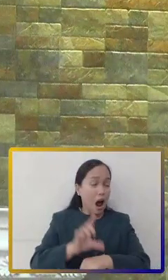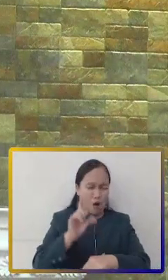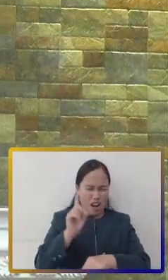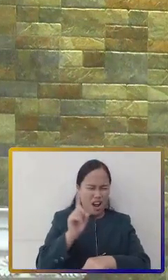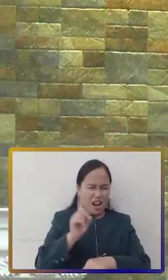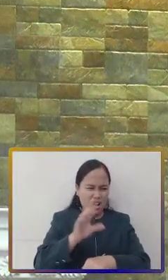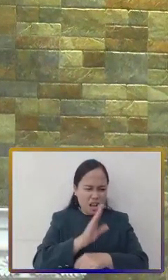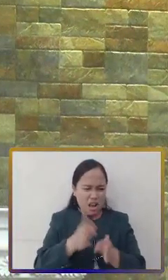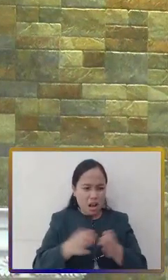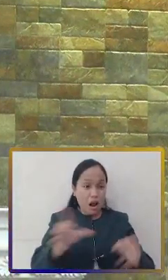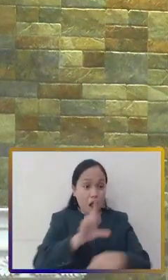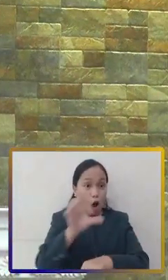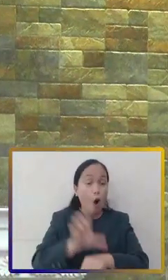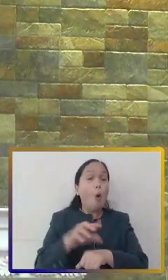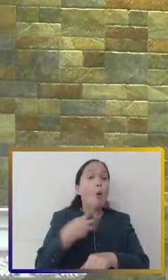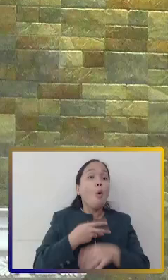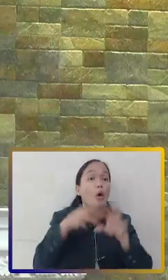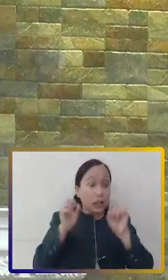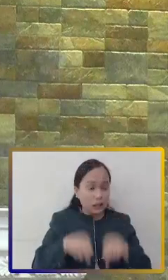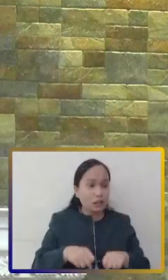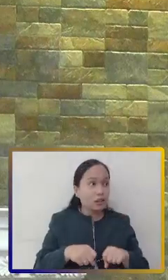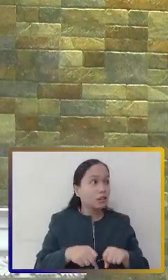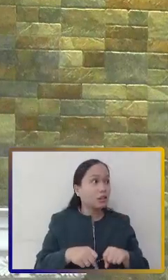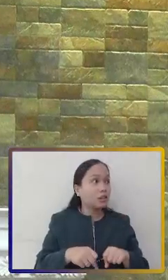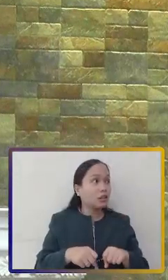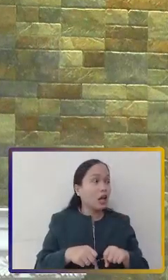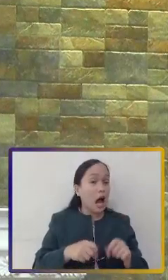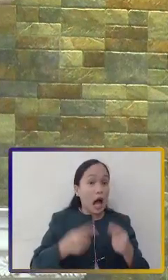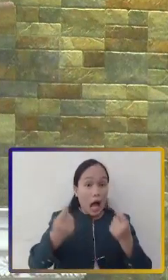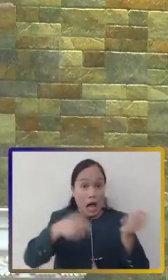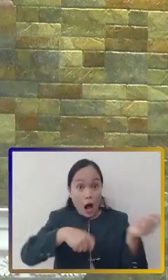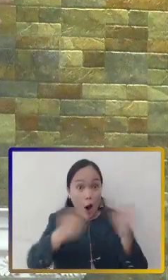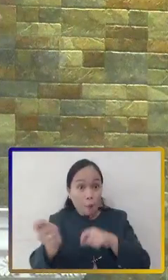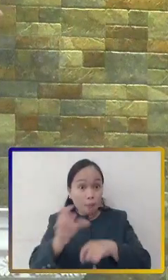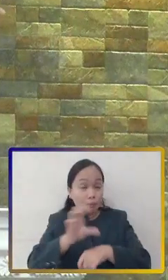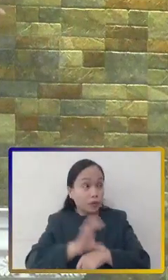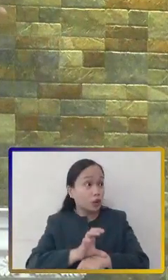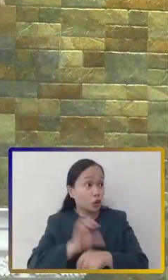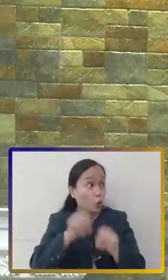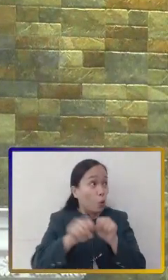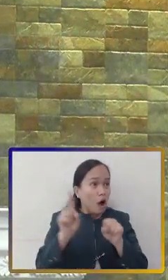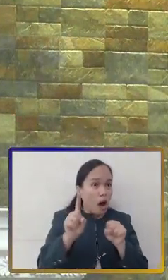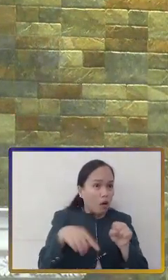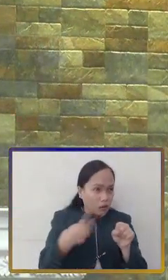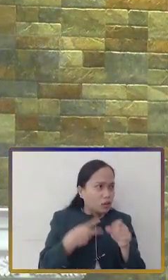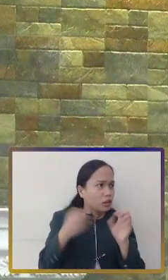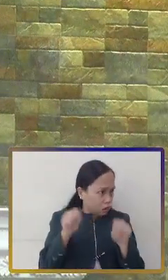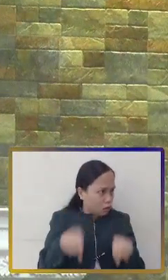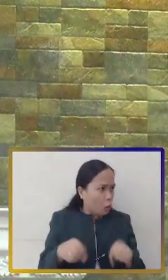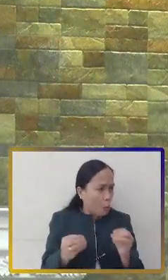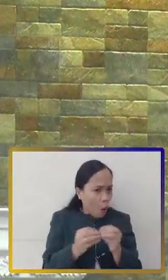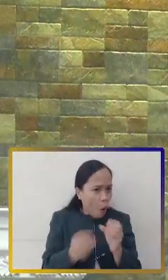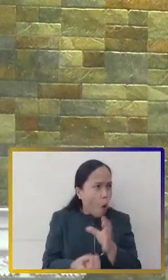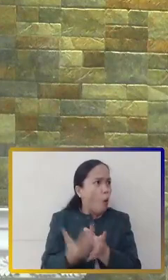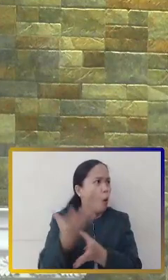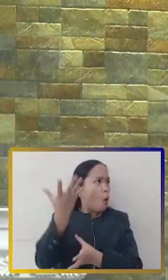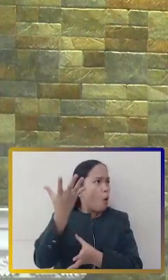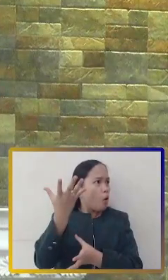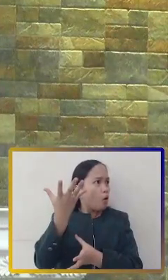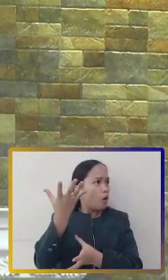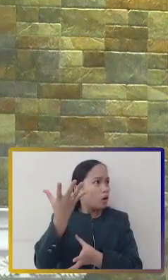nating pagtipunan. Para ano? Para mas lalo pa tayong lumago. You see, nakita niyo po ba, mga kapatid?